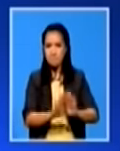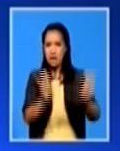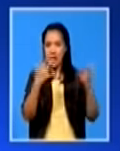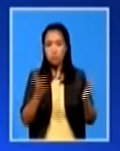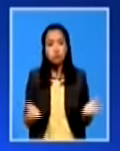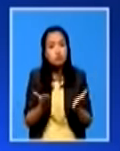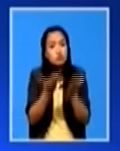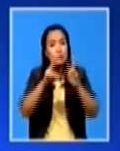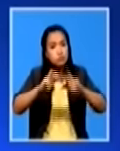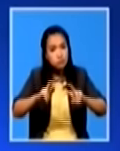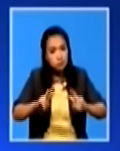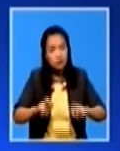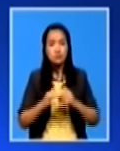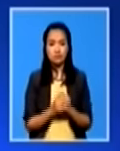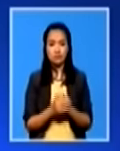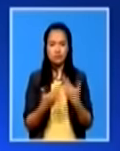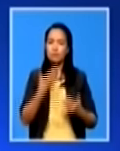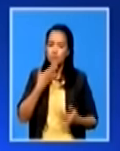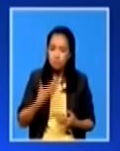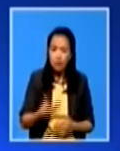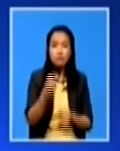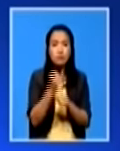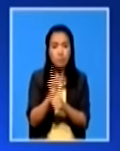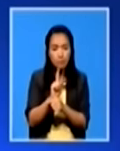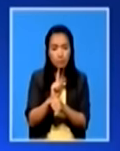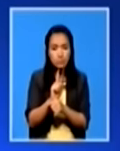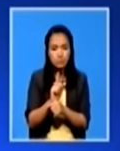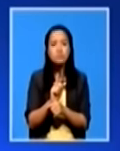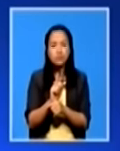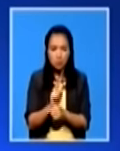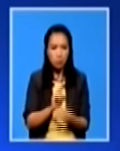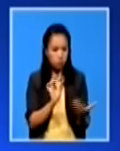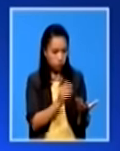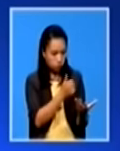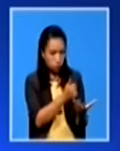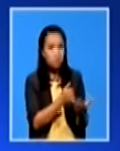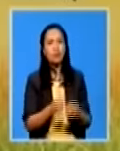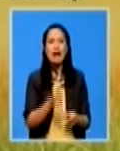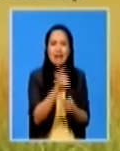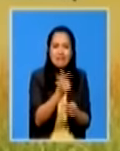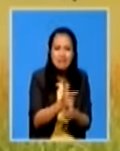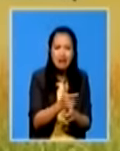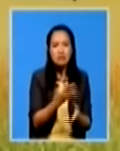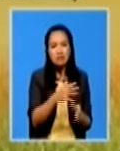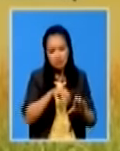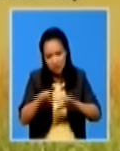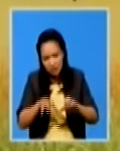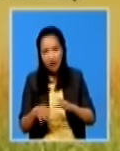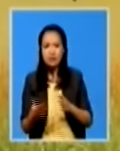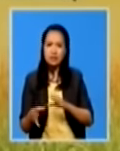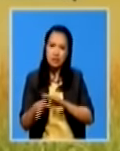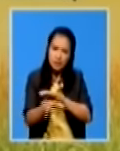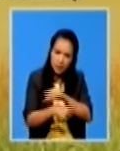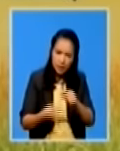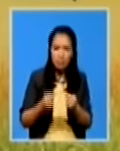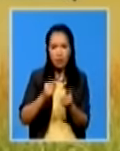พัฒนาและนวัตกรรมตลอดทั้งห่วงโซ่คุณค่านะครับตั้งแต่ในฟาร์มการจัดการหลังเก็บเกี่ยวการพัฒน